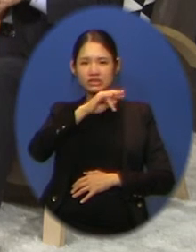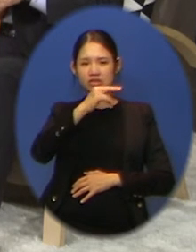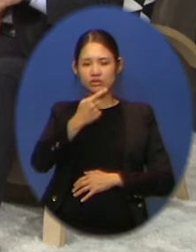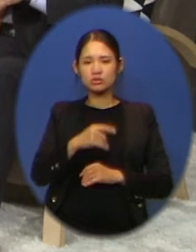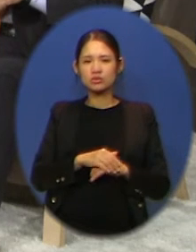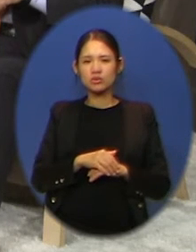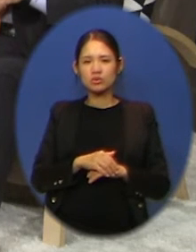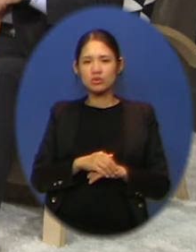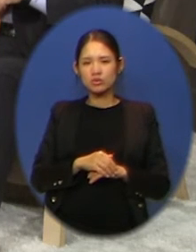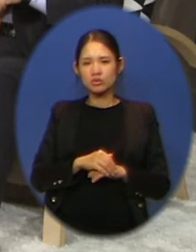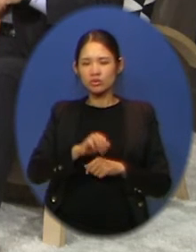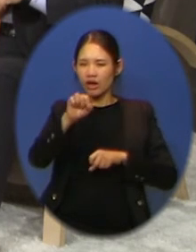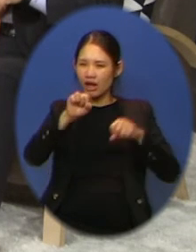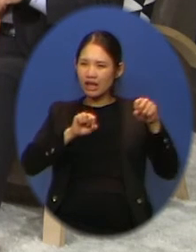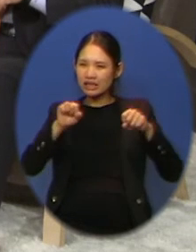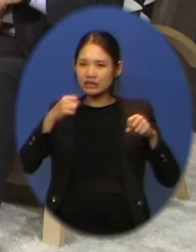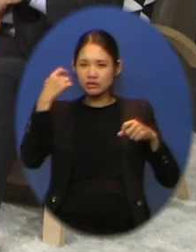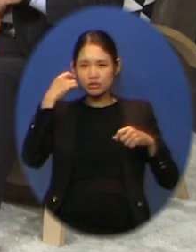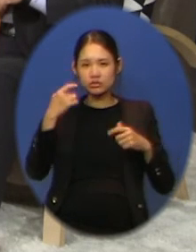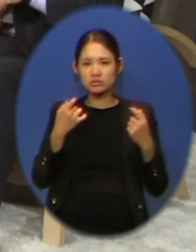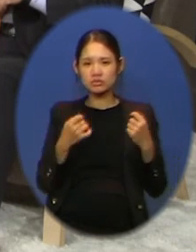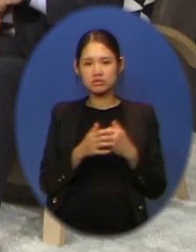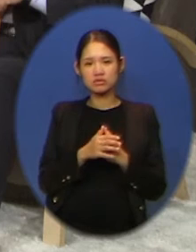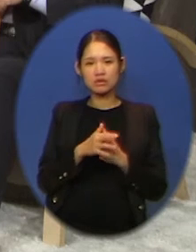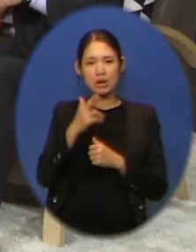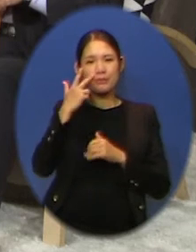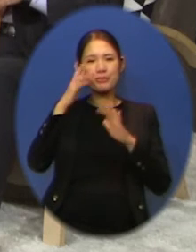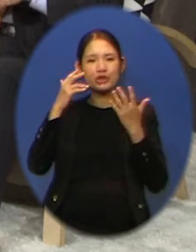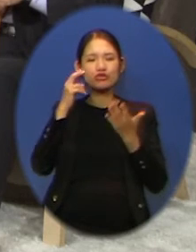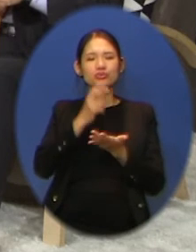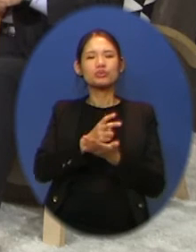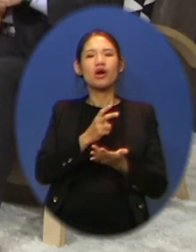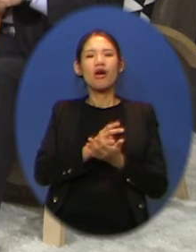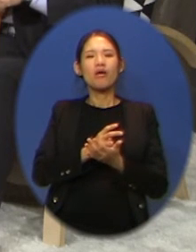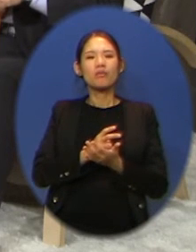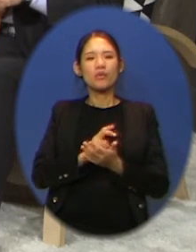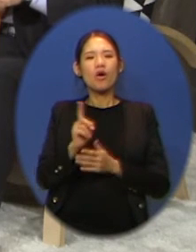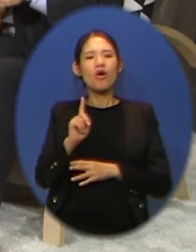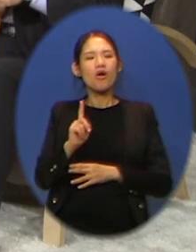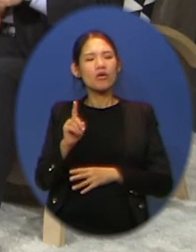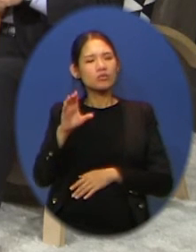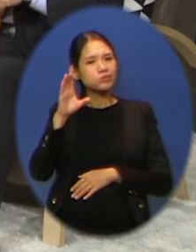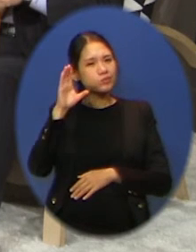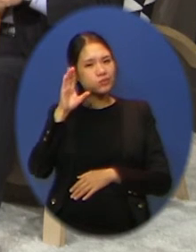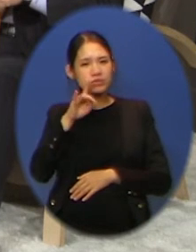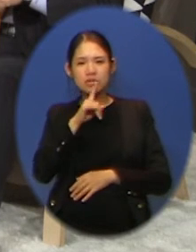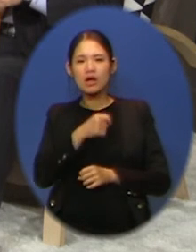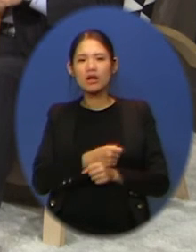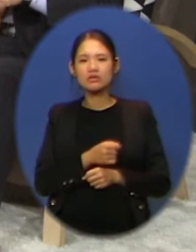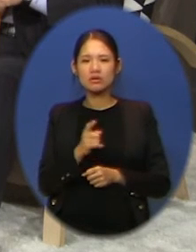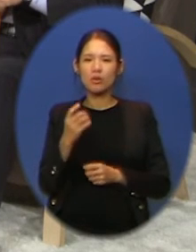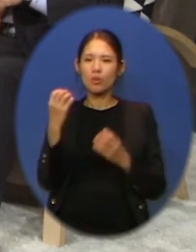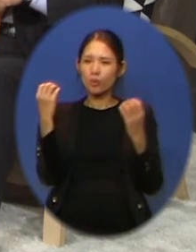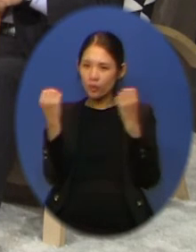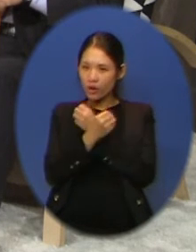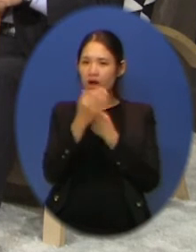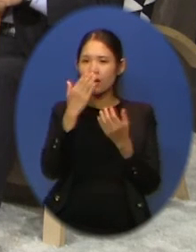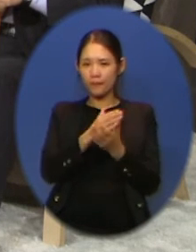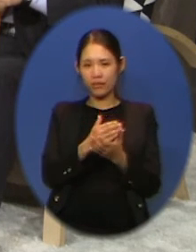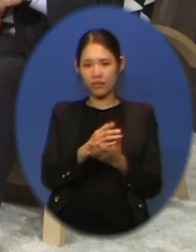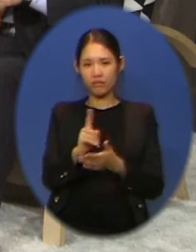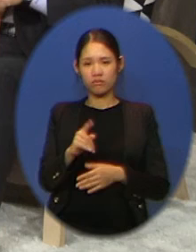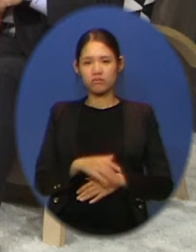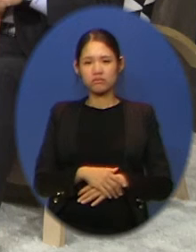그러지 말고 그래서 제가 미국 제도가 어떤지를 얘기할 때 오해를 하면 안 됩니다. 내가 그렇게 하자는 게